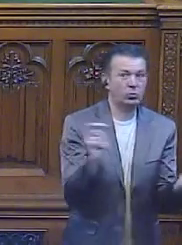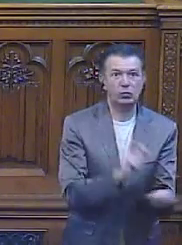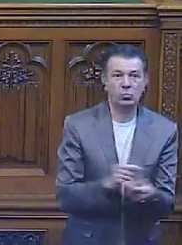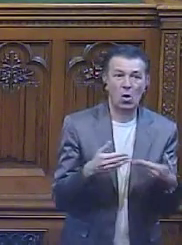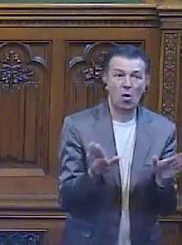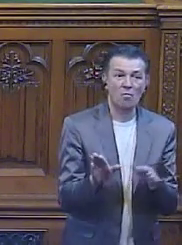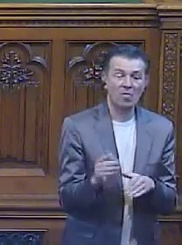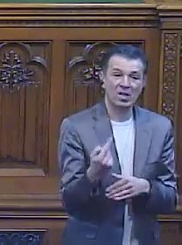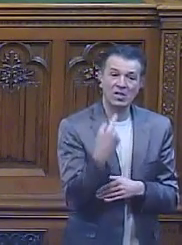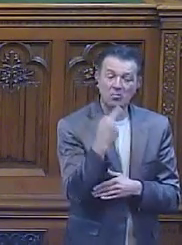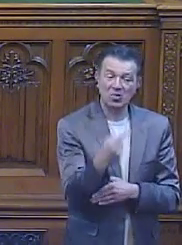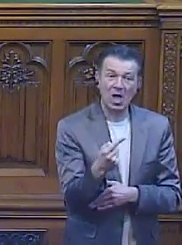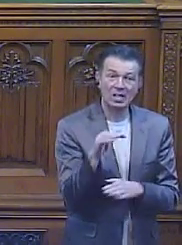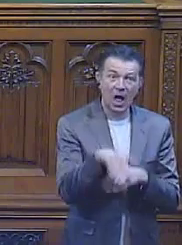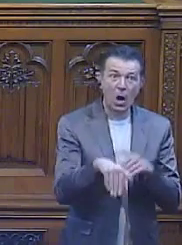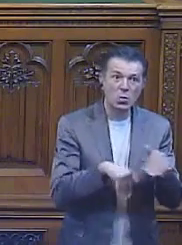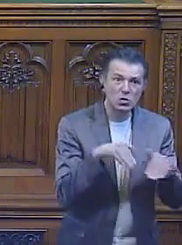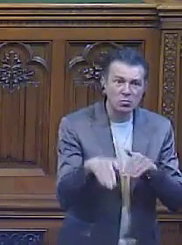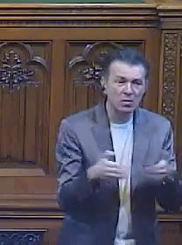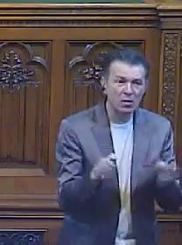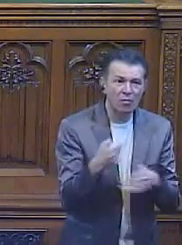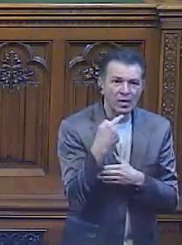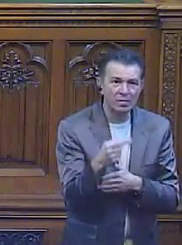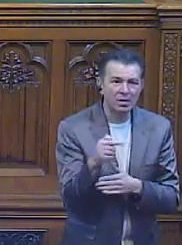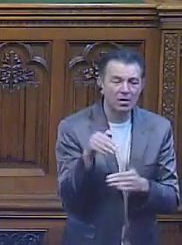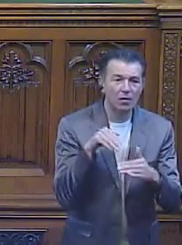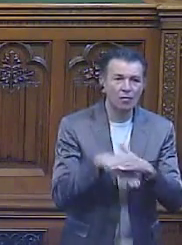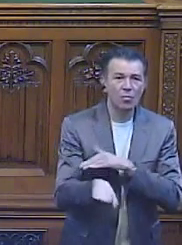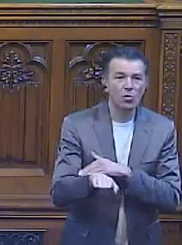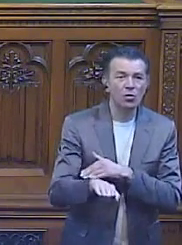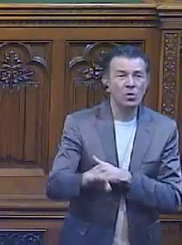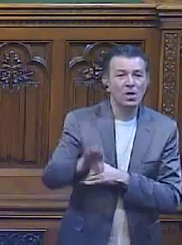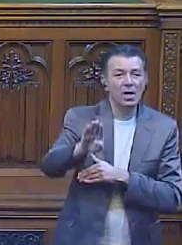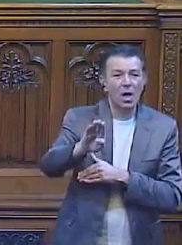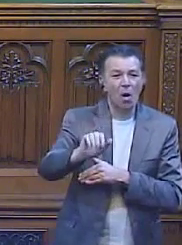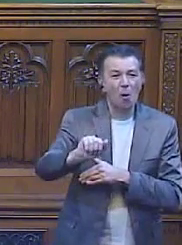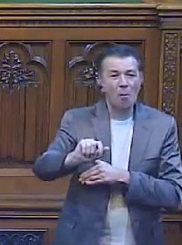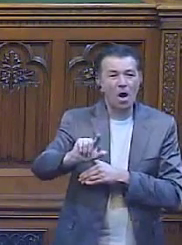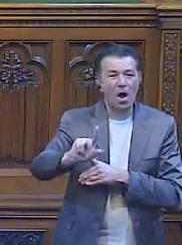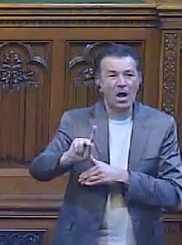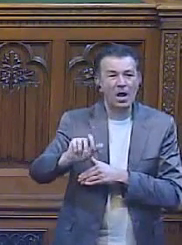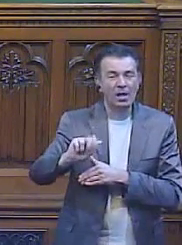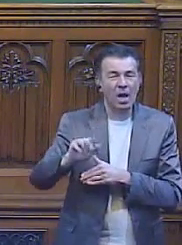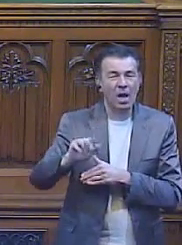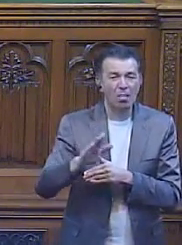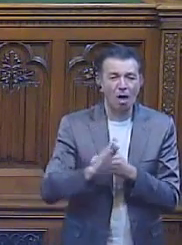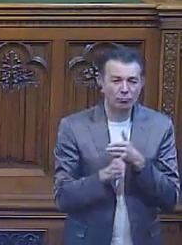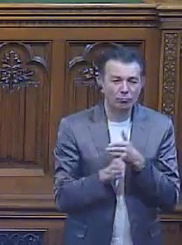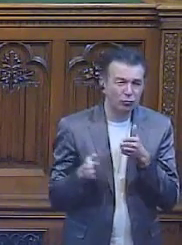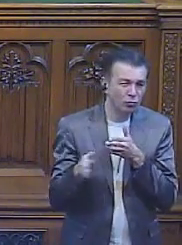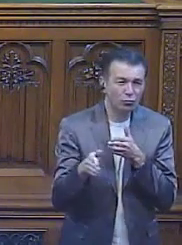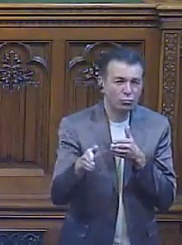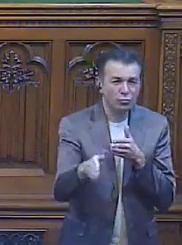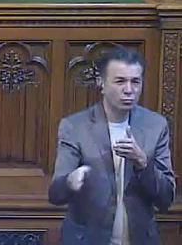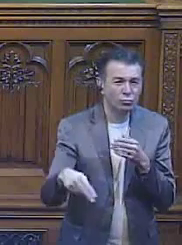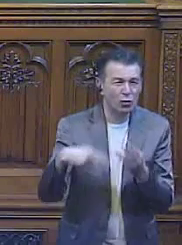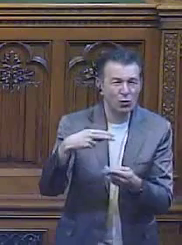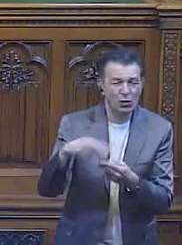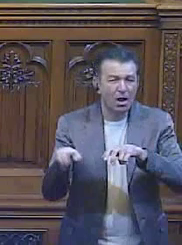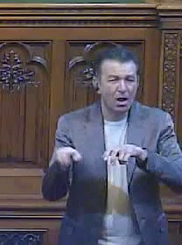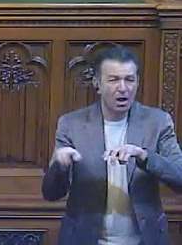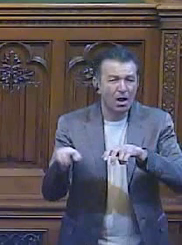als Außenminister, dass Flüchtlinge auf der Balkanroute, die unterwegs sind, da ist